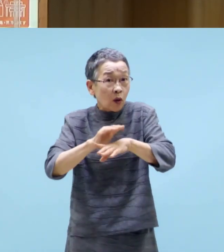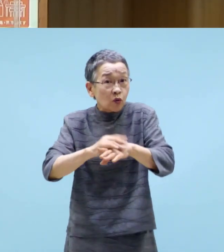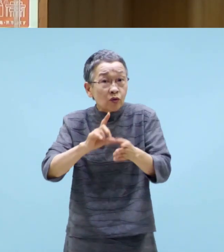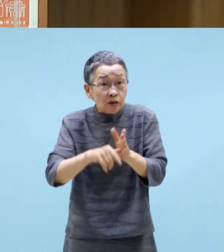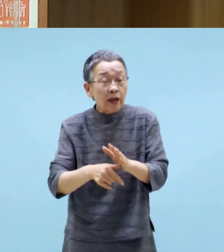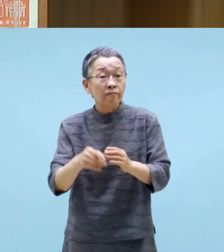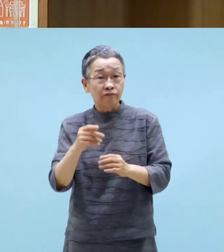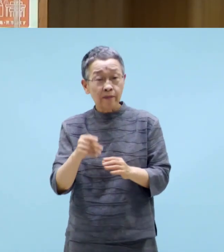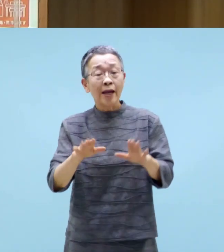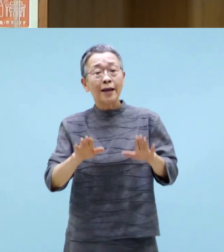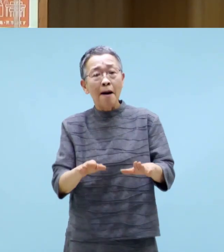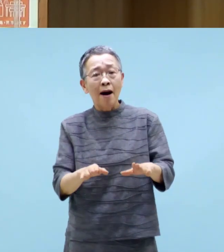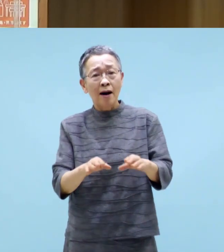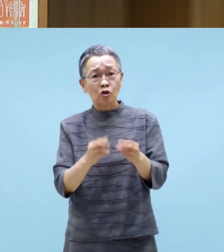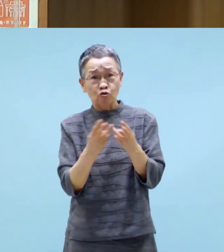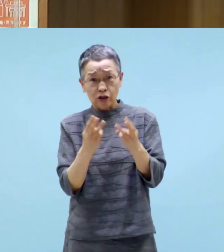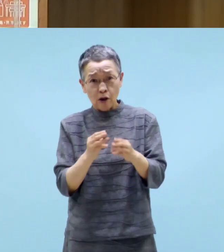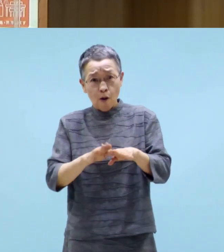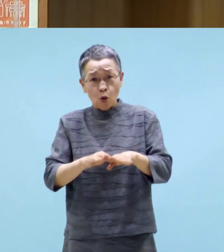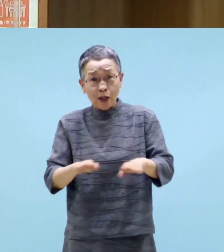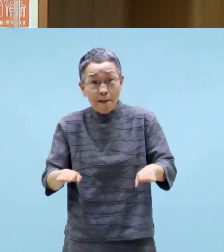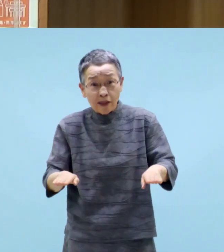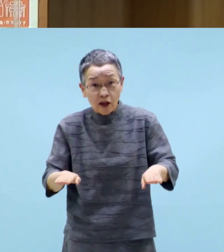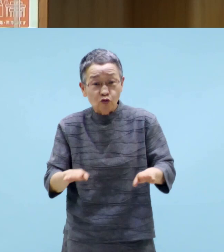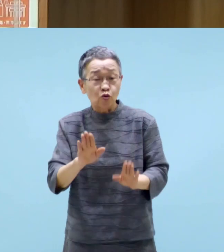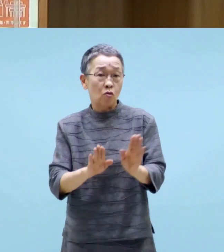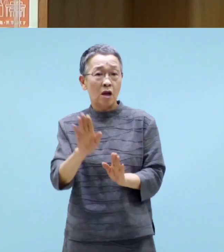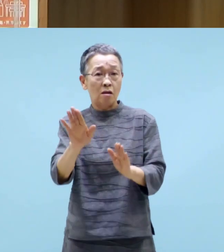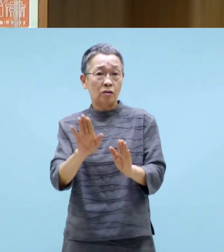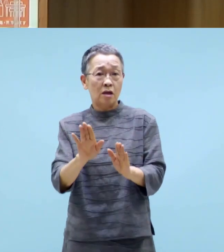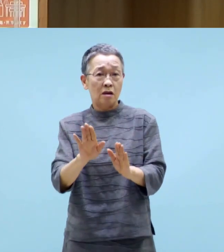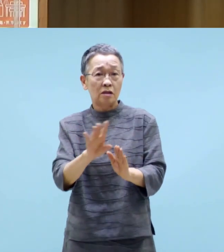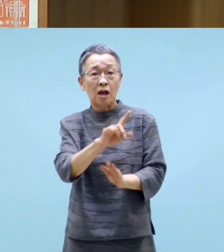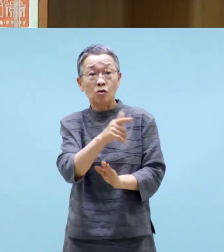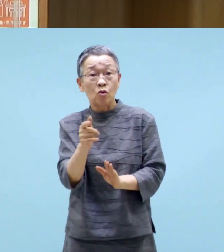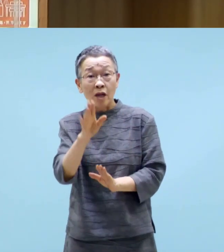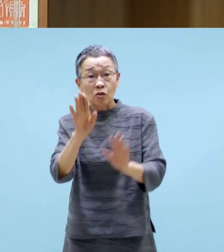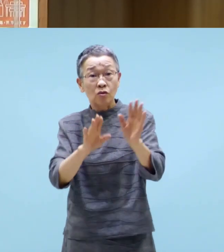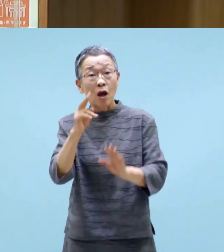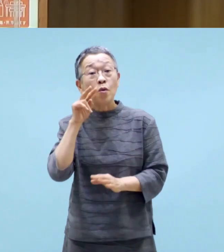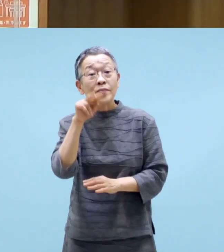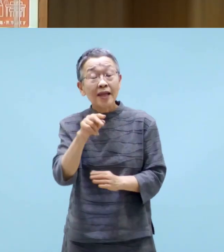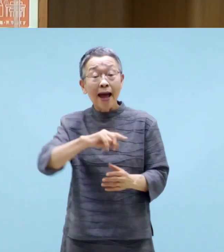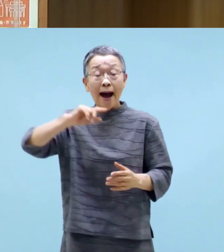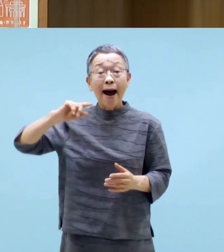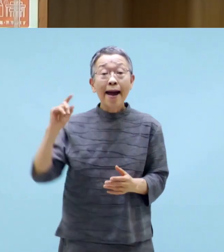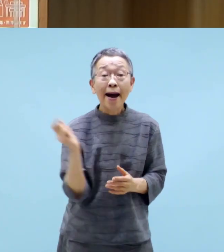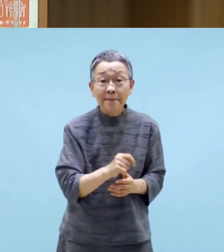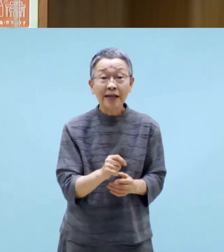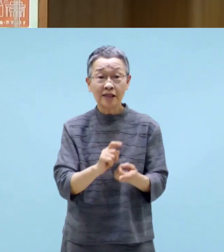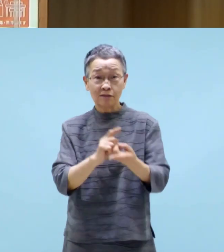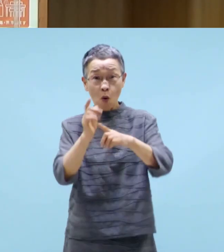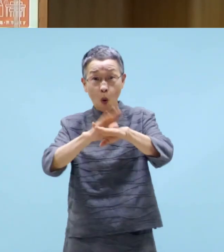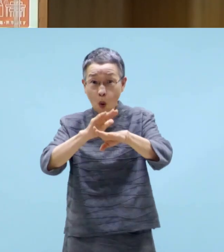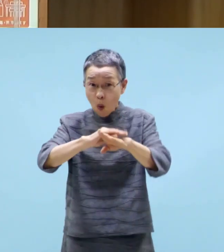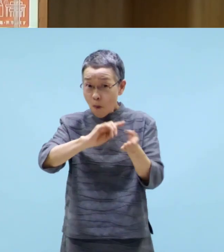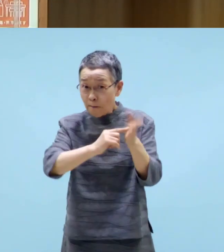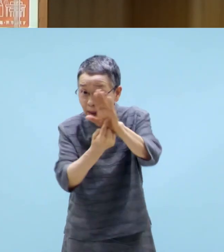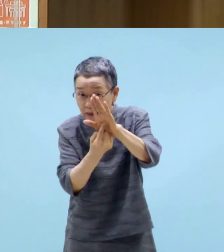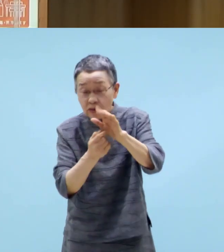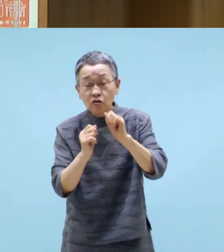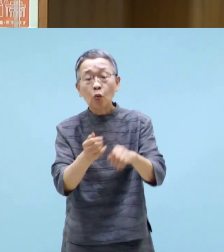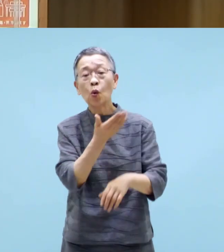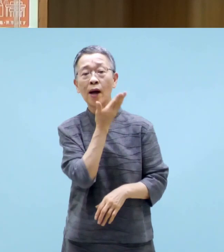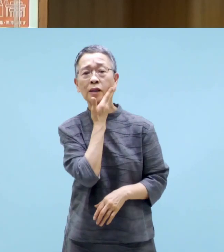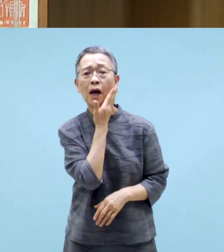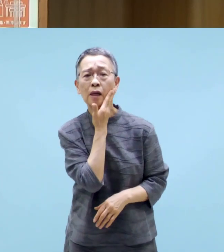っています。ですから、こういう状況なども見ながら、もう早めにあの対策を講じていくということが重要じゃないか